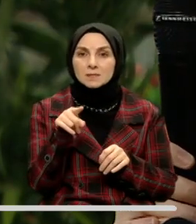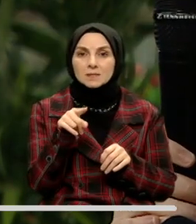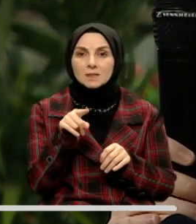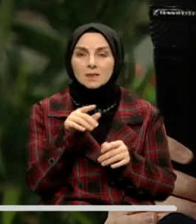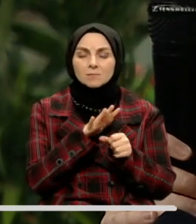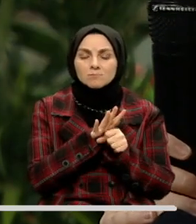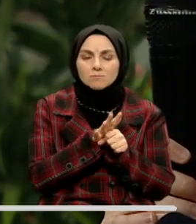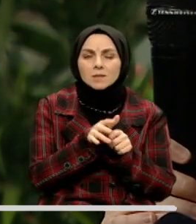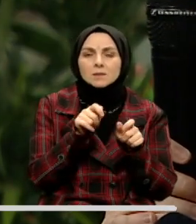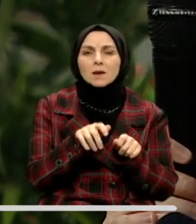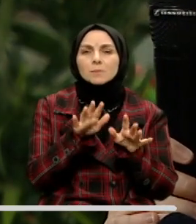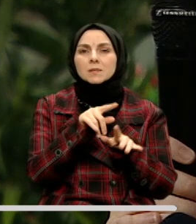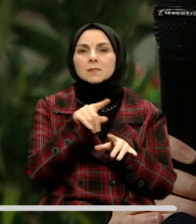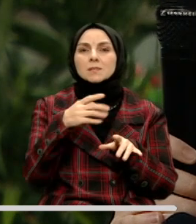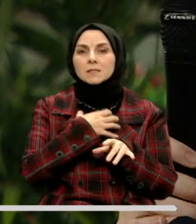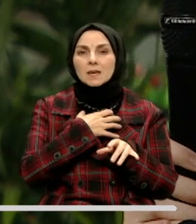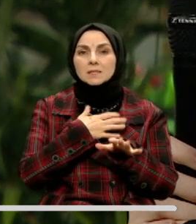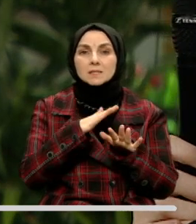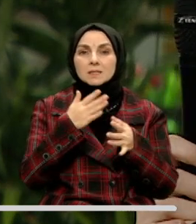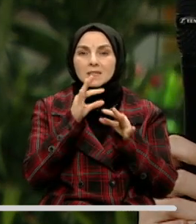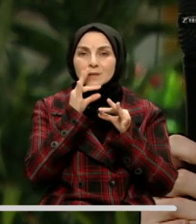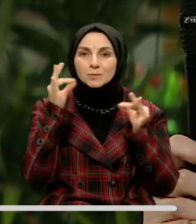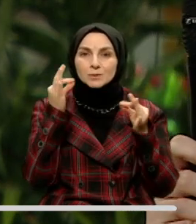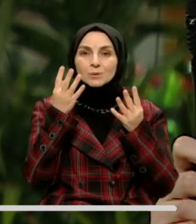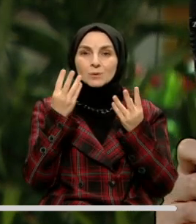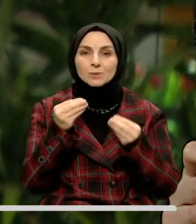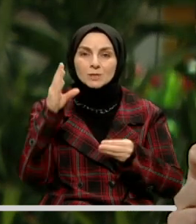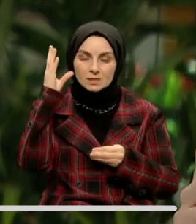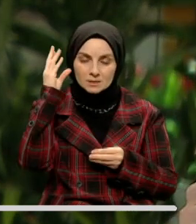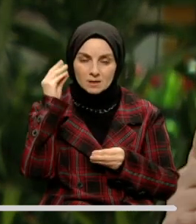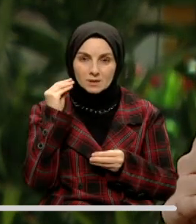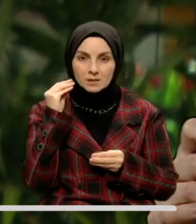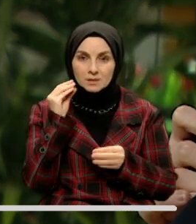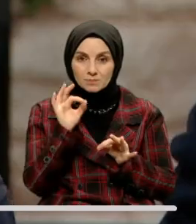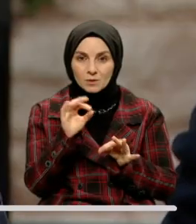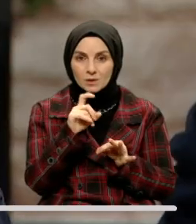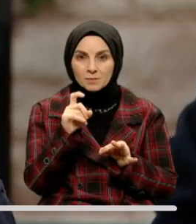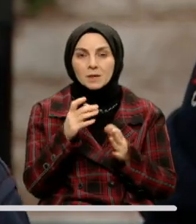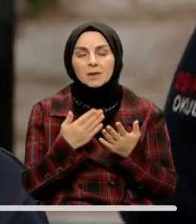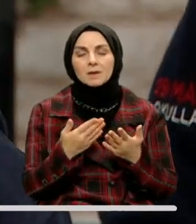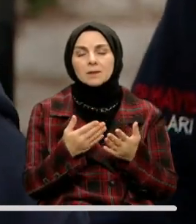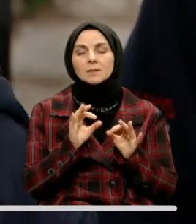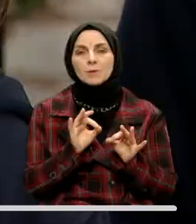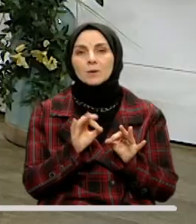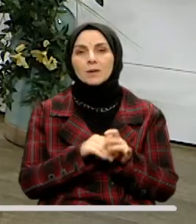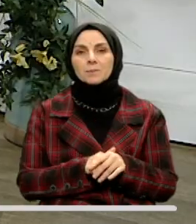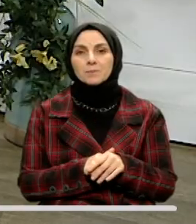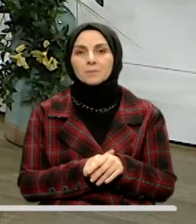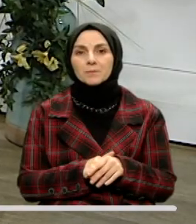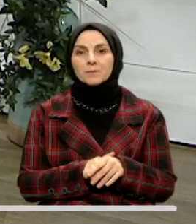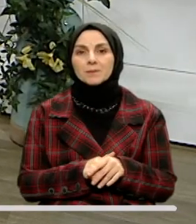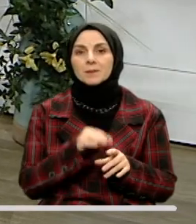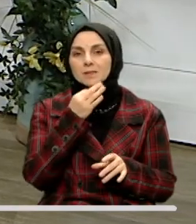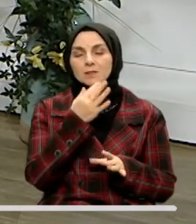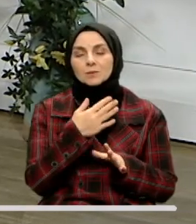baskılamasınlar. Siz kendiniz böyle birazcık neyle mutlu olacağınızı anlayın o süreçte, öyle mi? Aynen o şekilde. Peki, teşekkür ediyoruz Elif Senacığım.